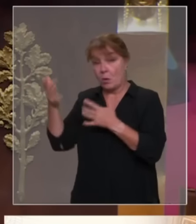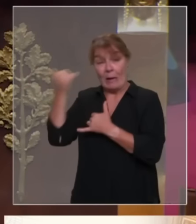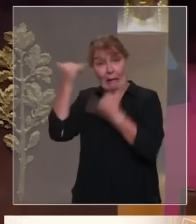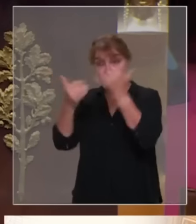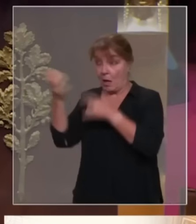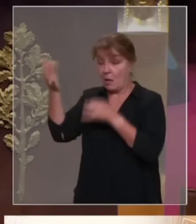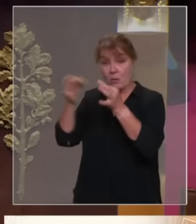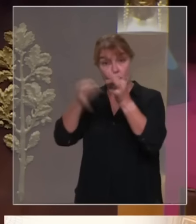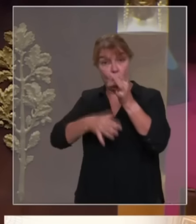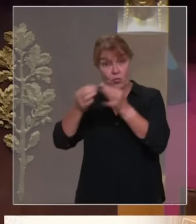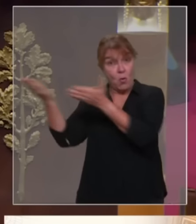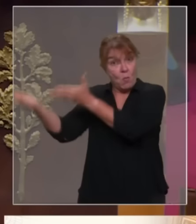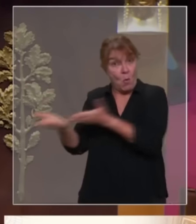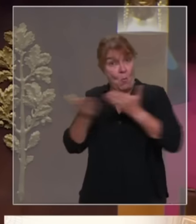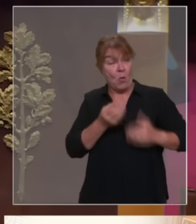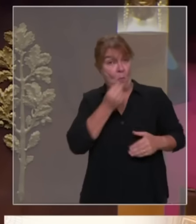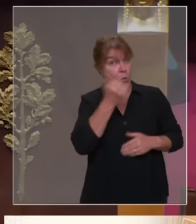solutions à proposer.